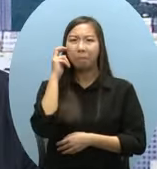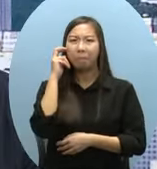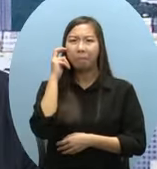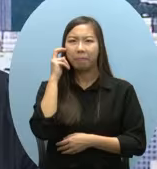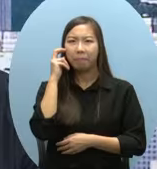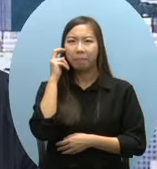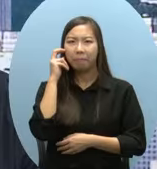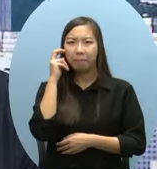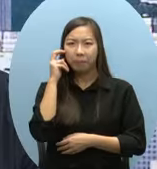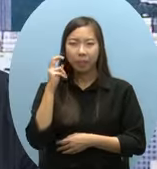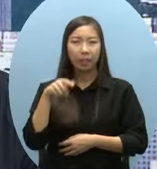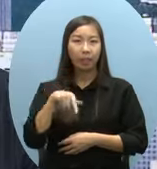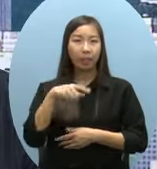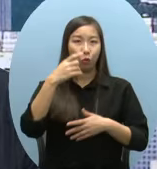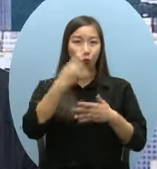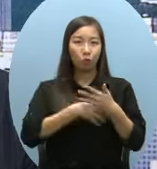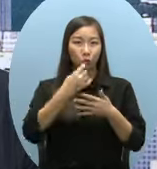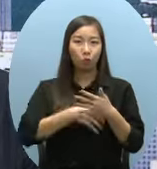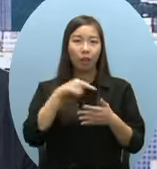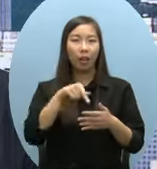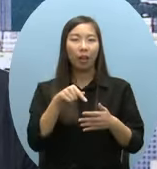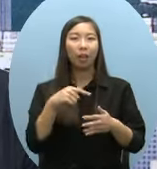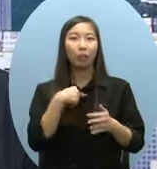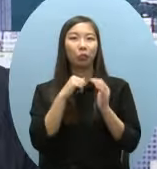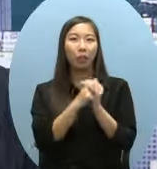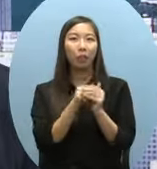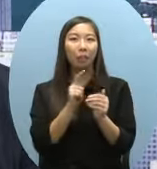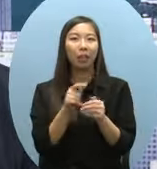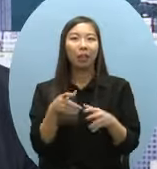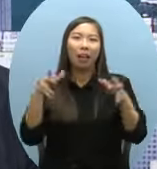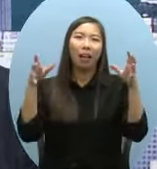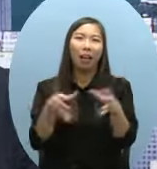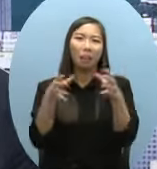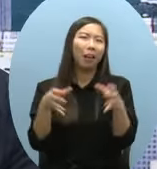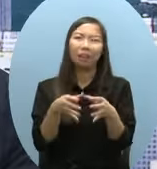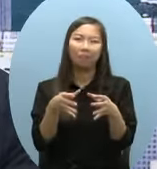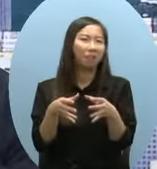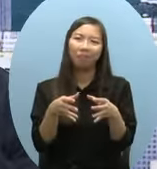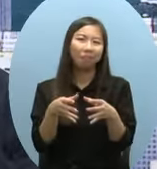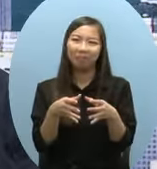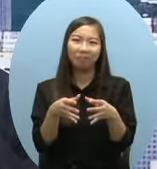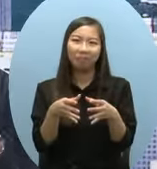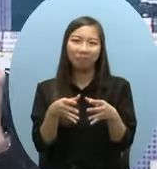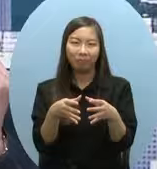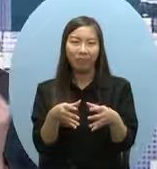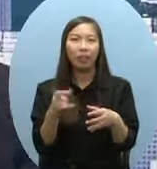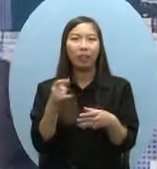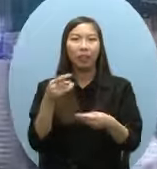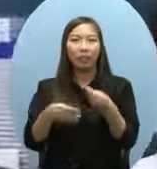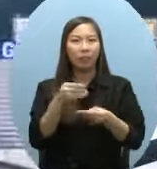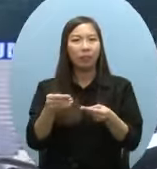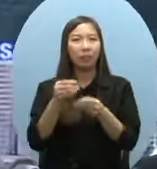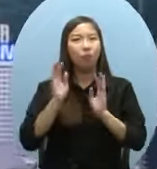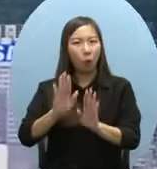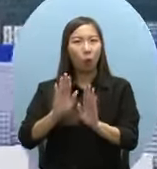嘅呢個規例嘅精神咧，其實就希望禁止人群嘅聚集，避免一個嘅即係嗰個嘅傳播。如